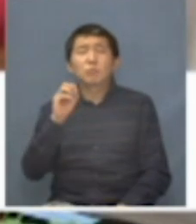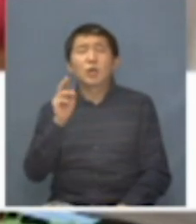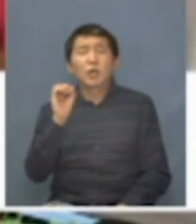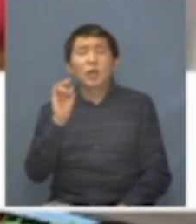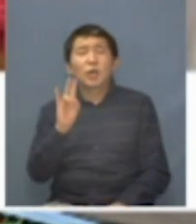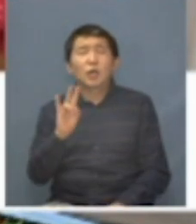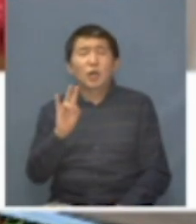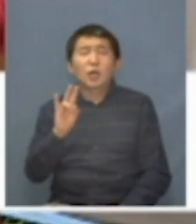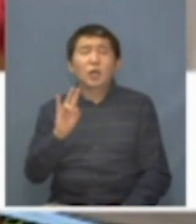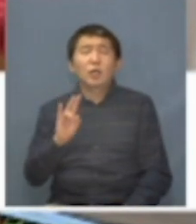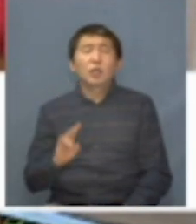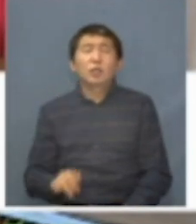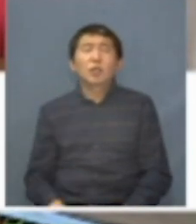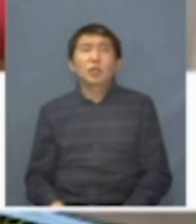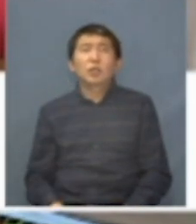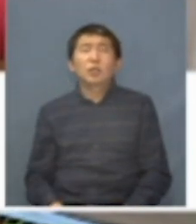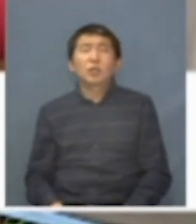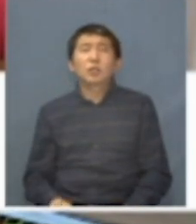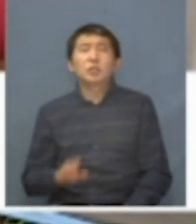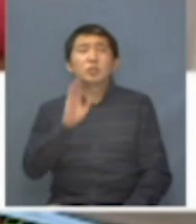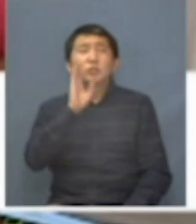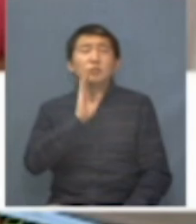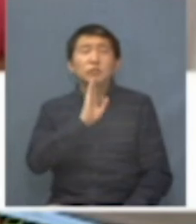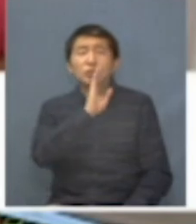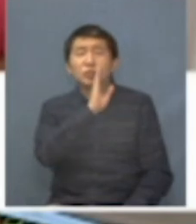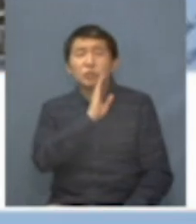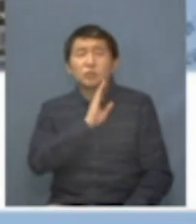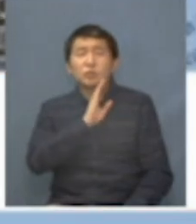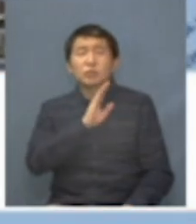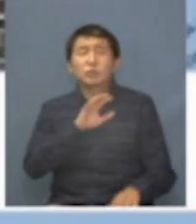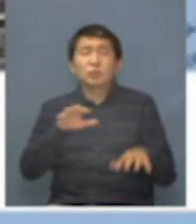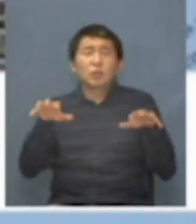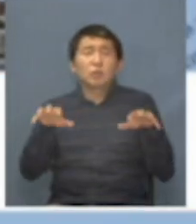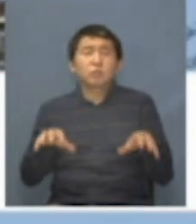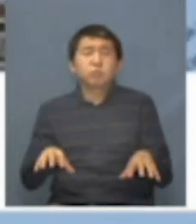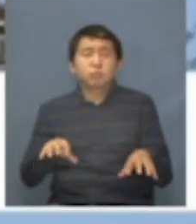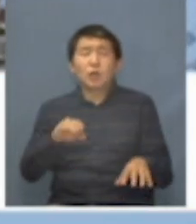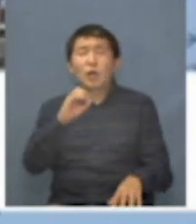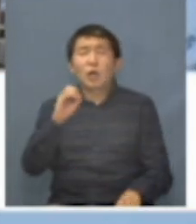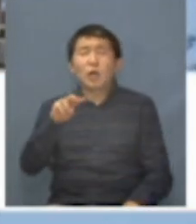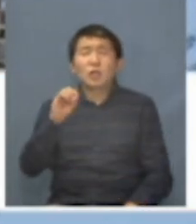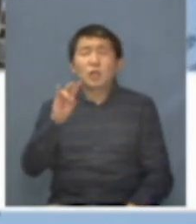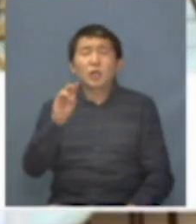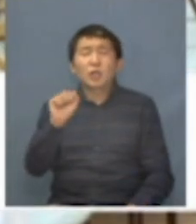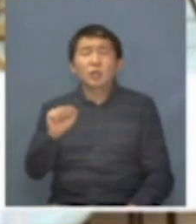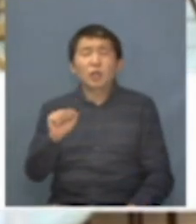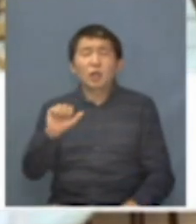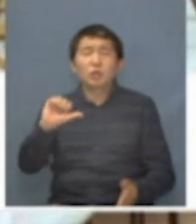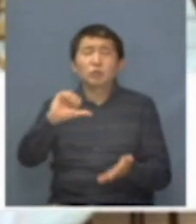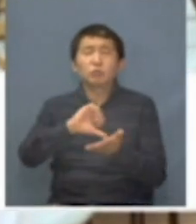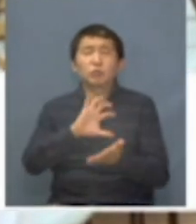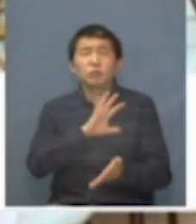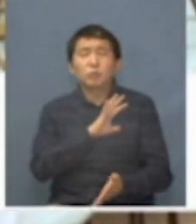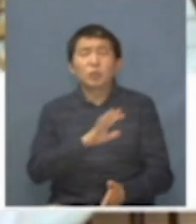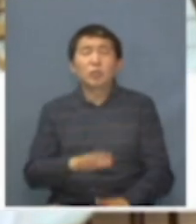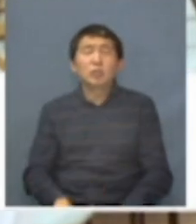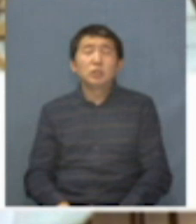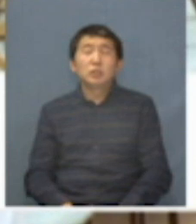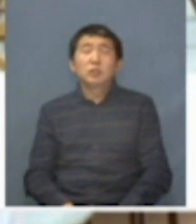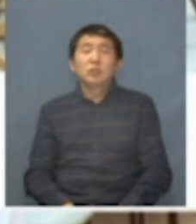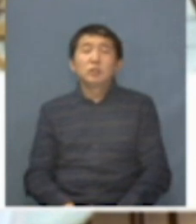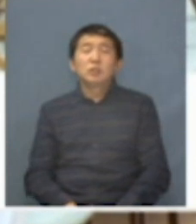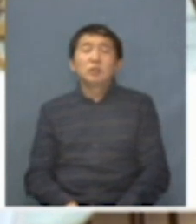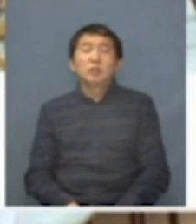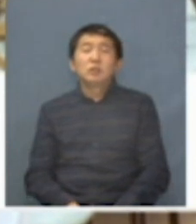кәсіпкерлер палатасының облыстық кәсіпкер әйелдер кеңесінің төрағасы Елена Березинская Абилова. Бізге бүгінгі